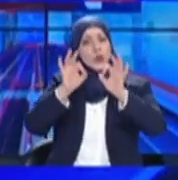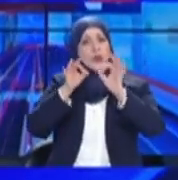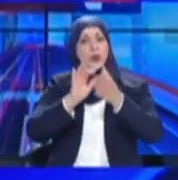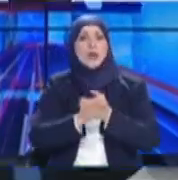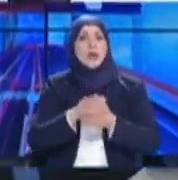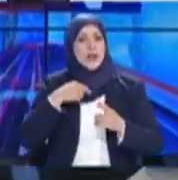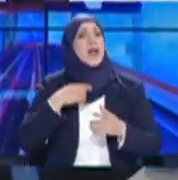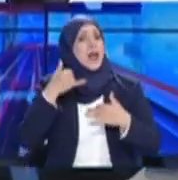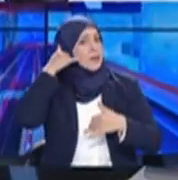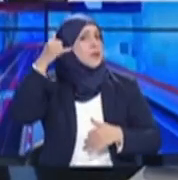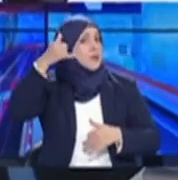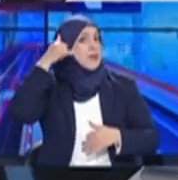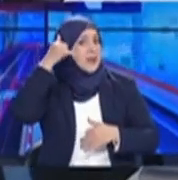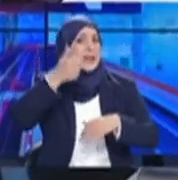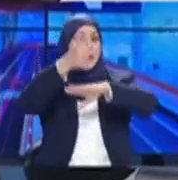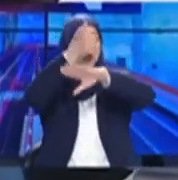البلديات